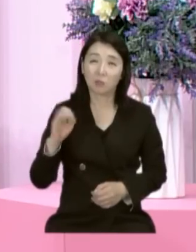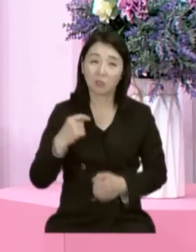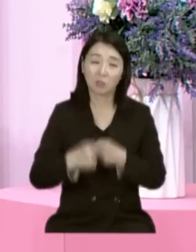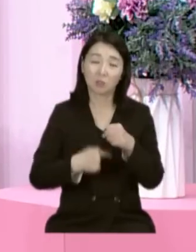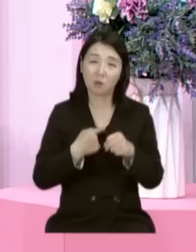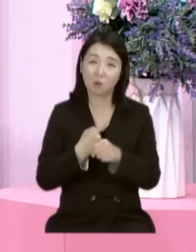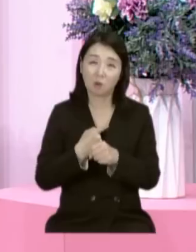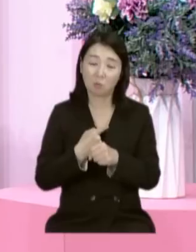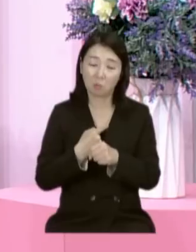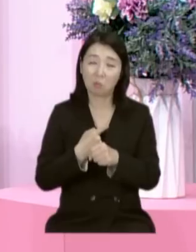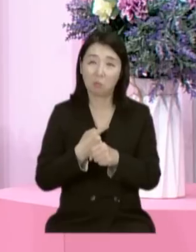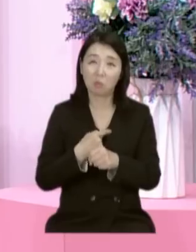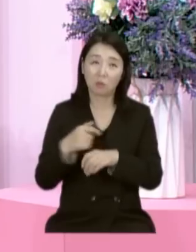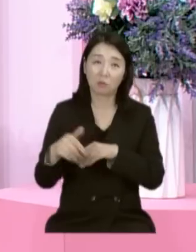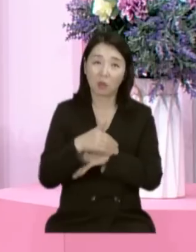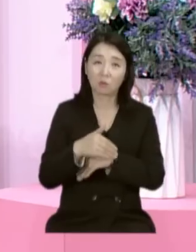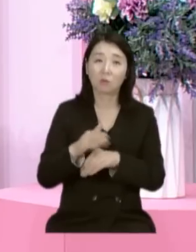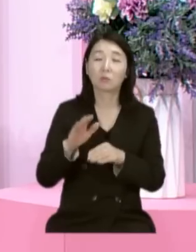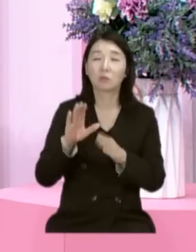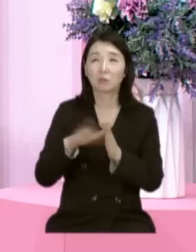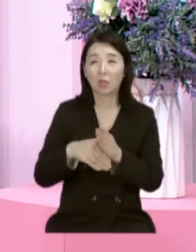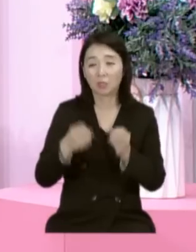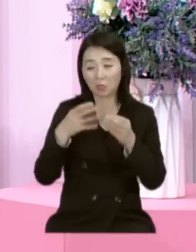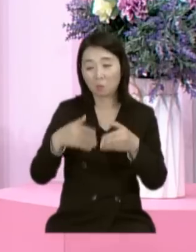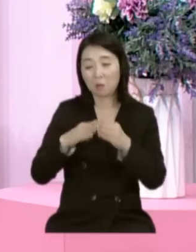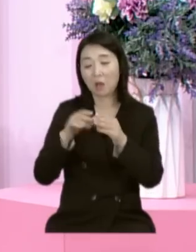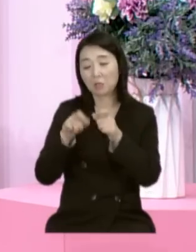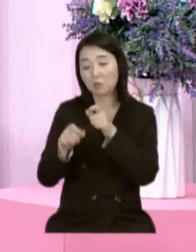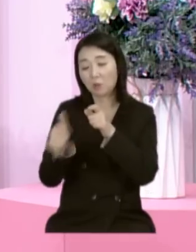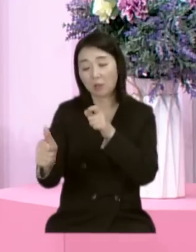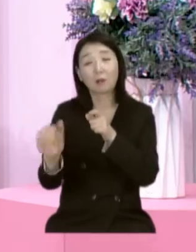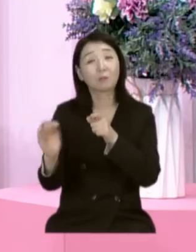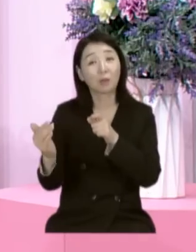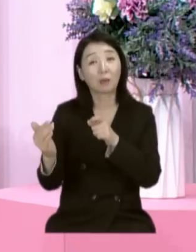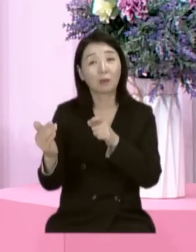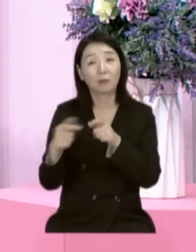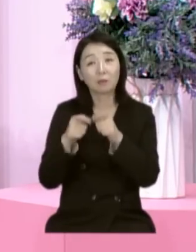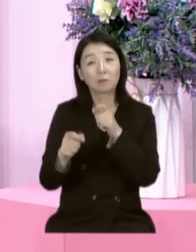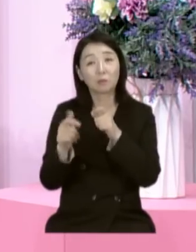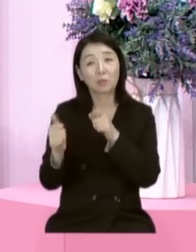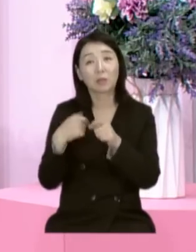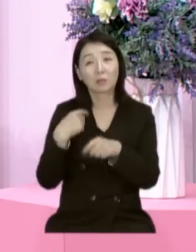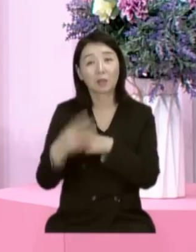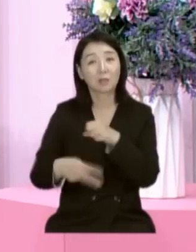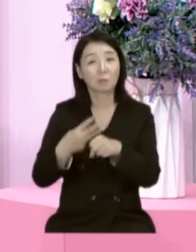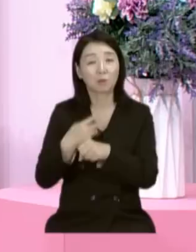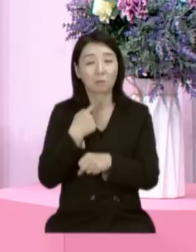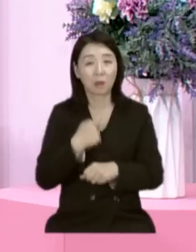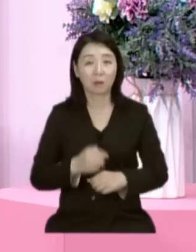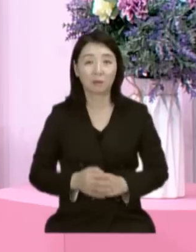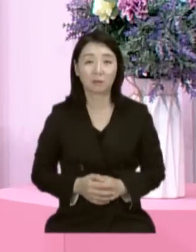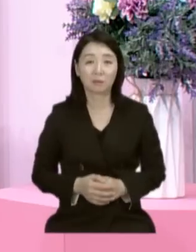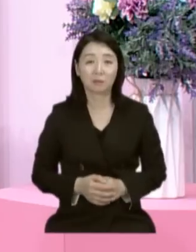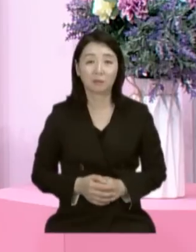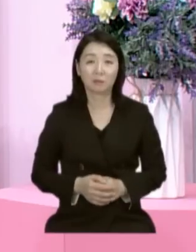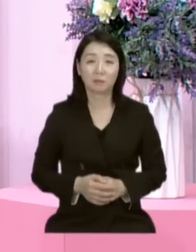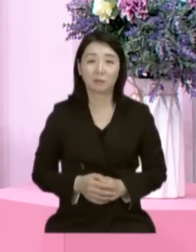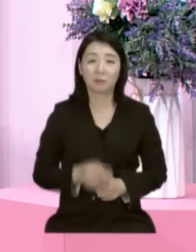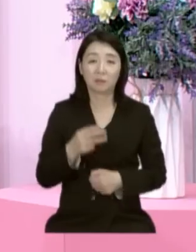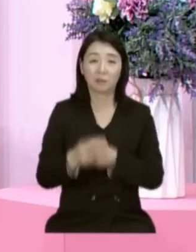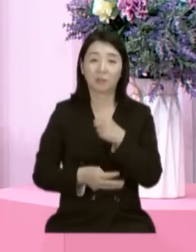창립 지혜장을 하게 됩니다. 그래서 창립 지혜장을 3년을 했어요. 3년을 하고